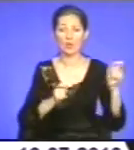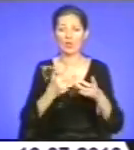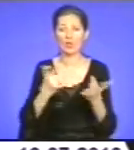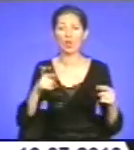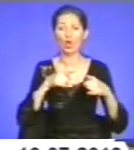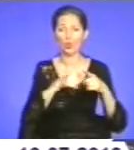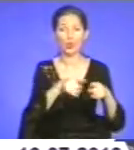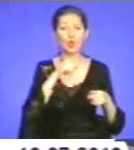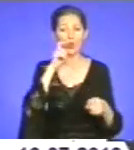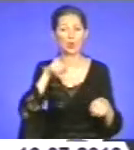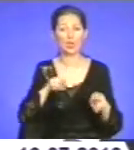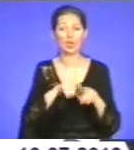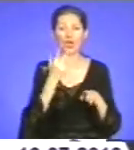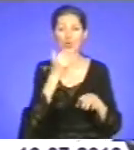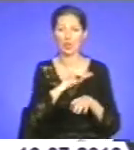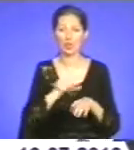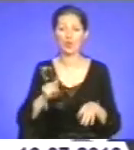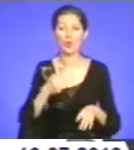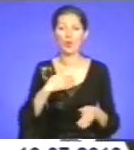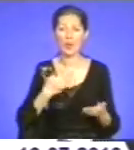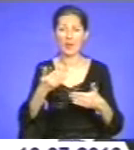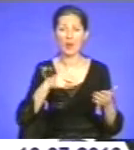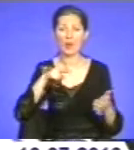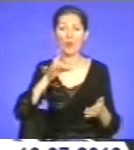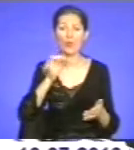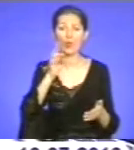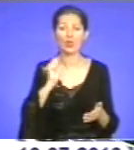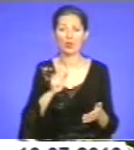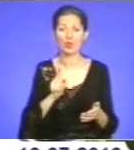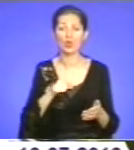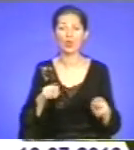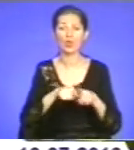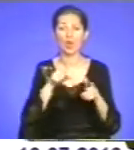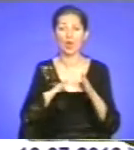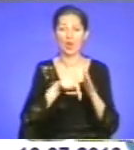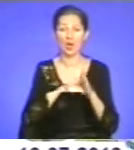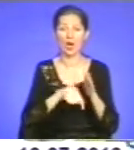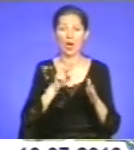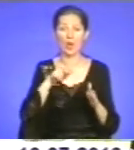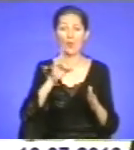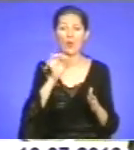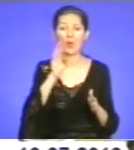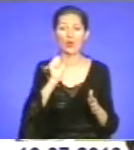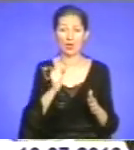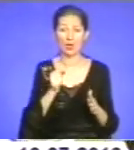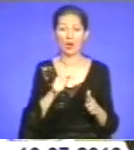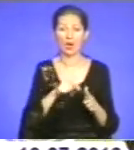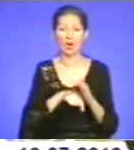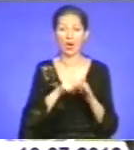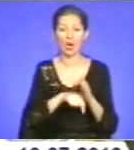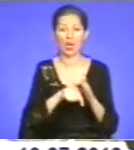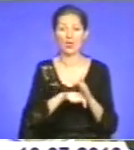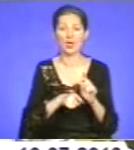кордону. Чому ми йдемо на прощу і що таке проща взагалі? Тобто слово «проща» походить від слова іншого слова, яке